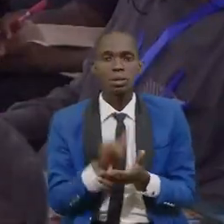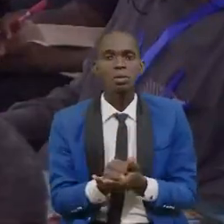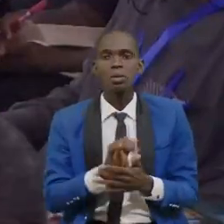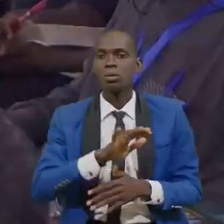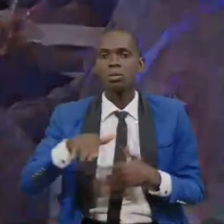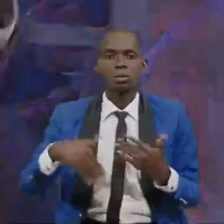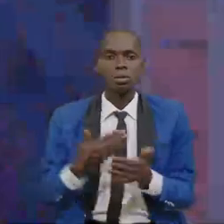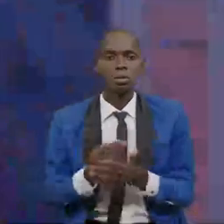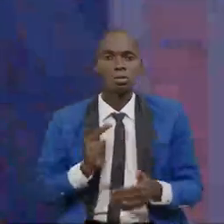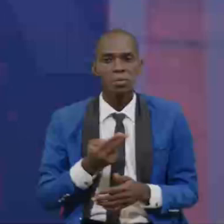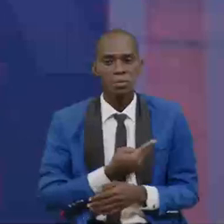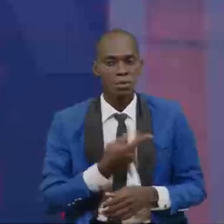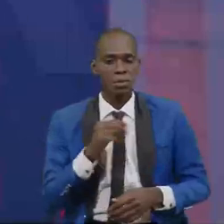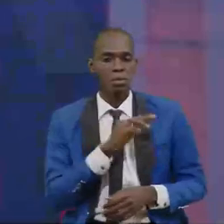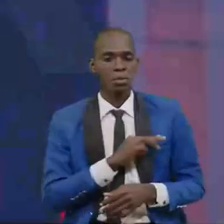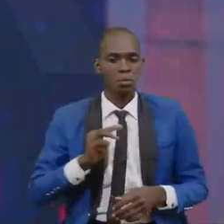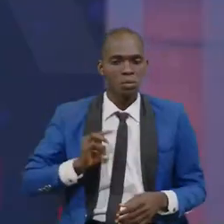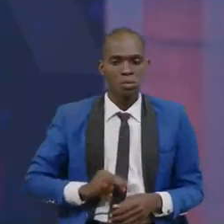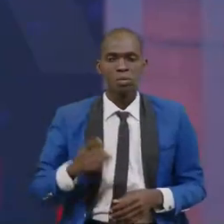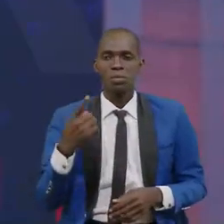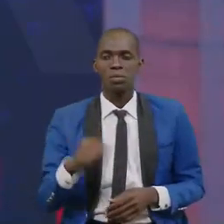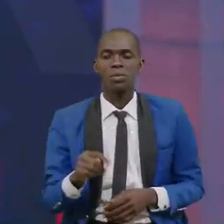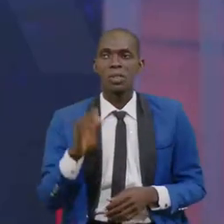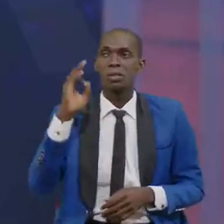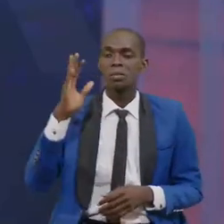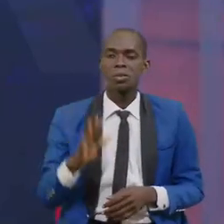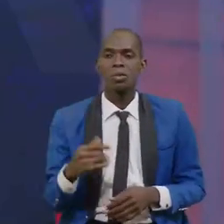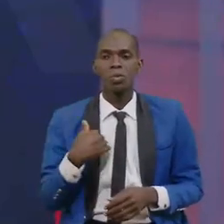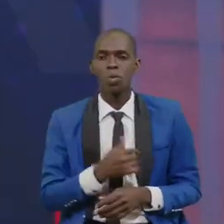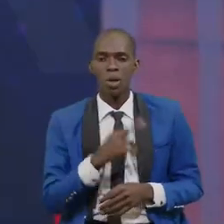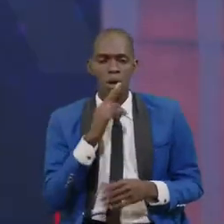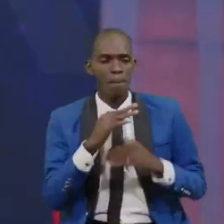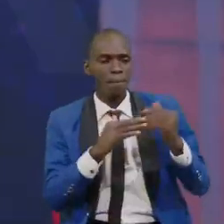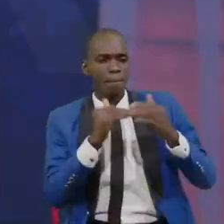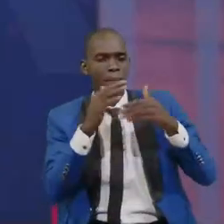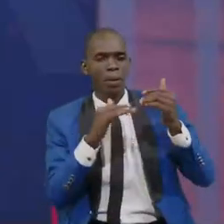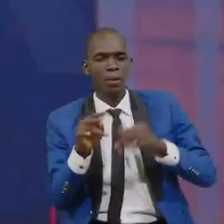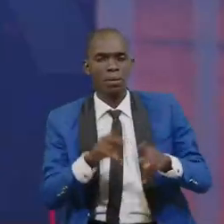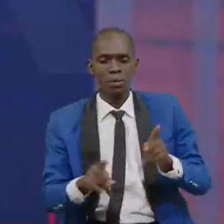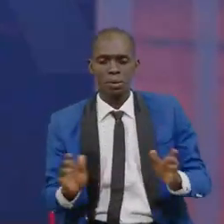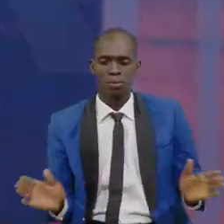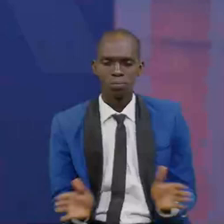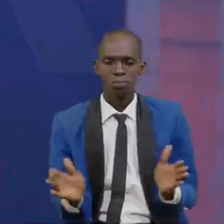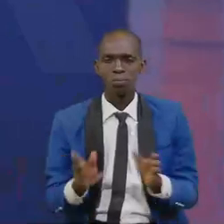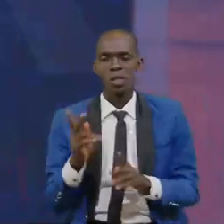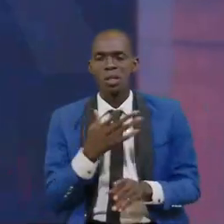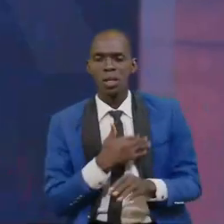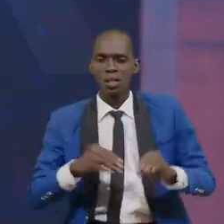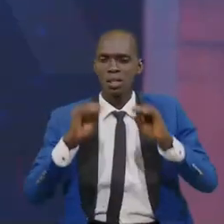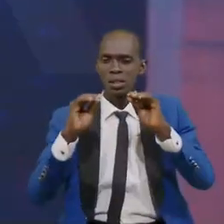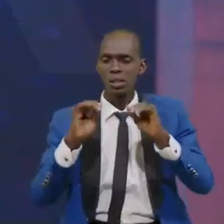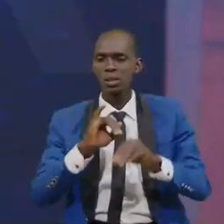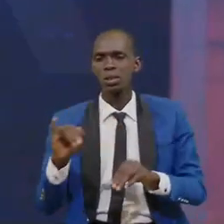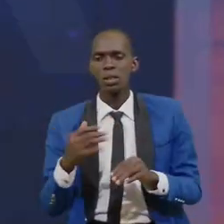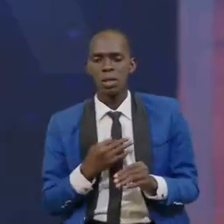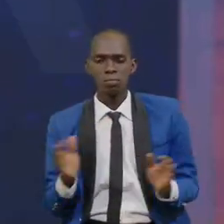Et nous tous, membres, les ministres, Nous prêchons à ces gens-là, nous les édifions, nous